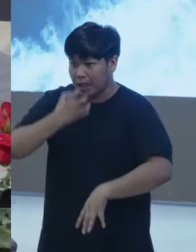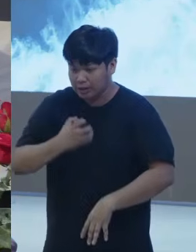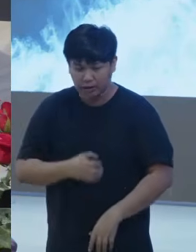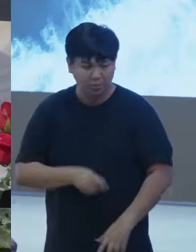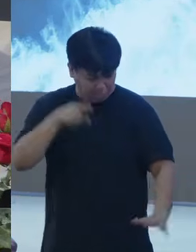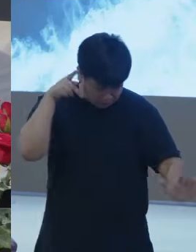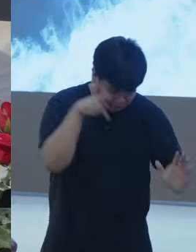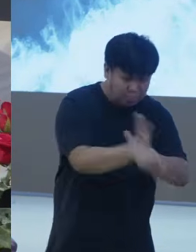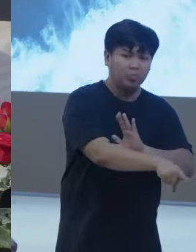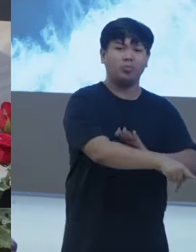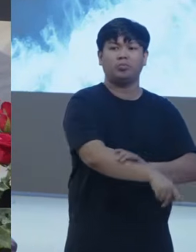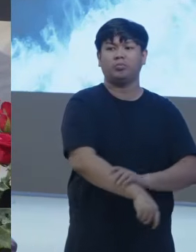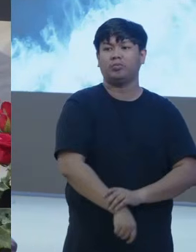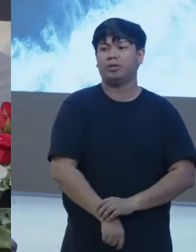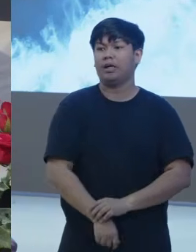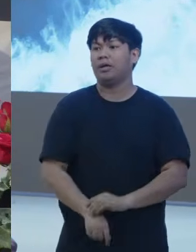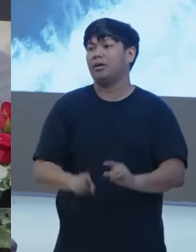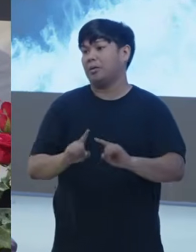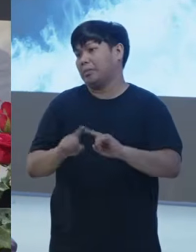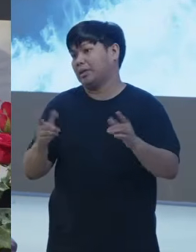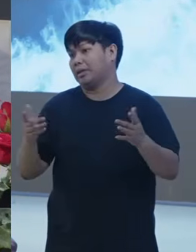panalangin,